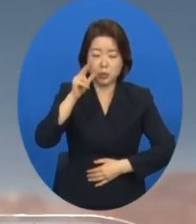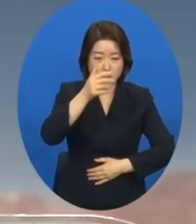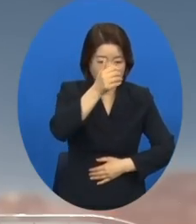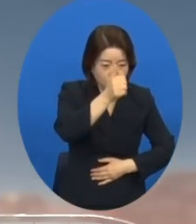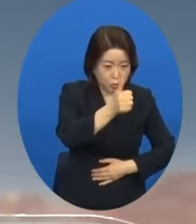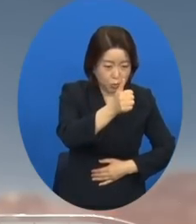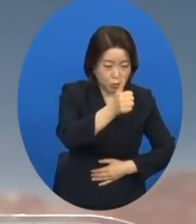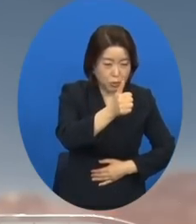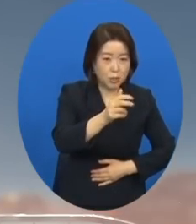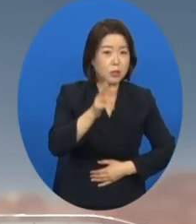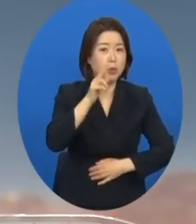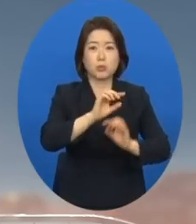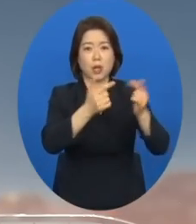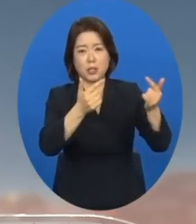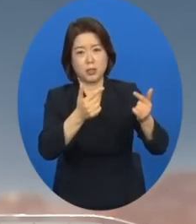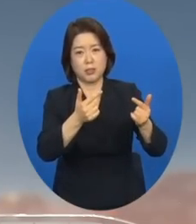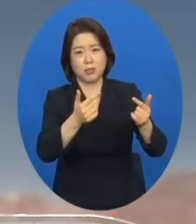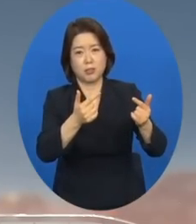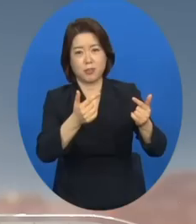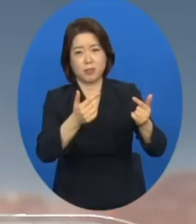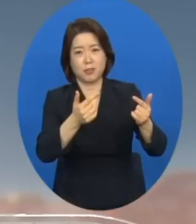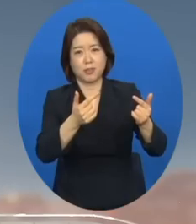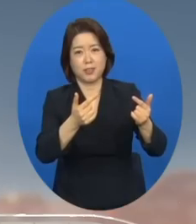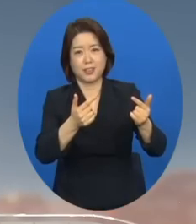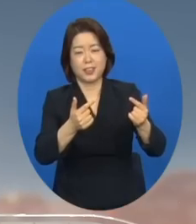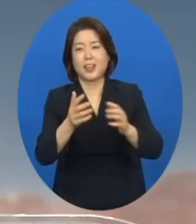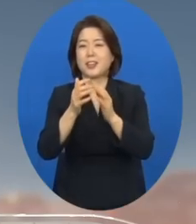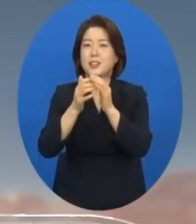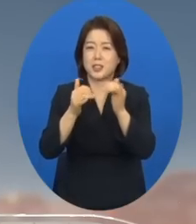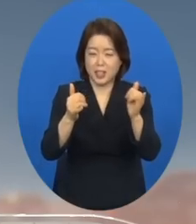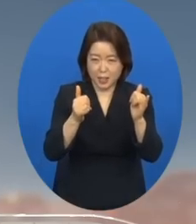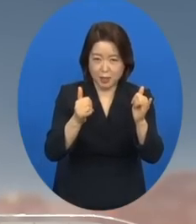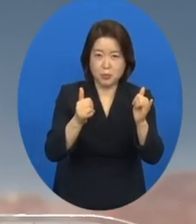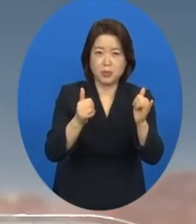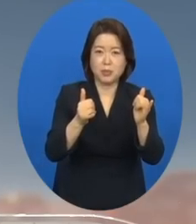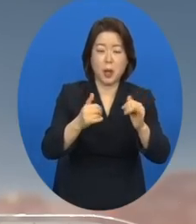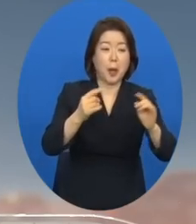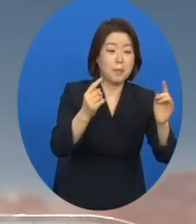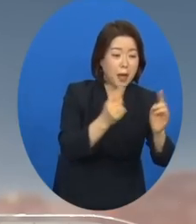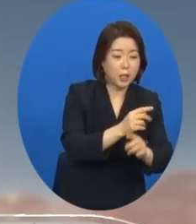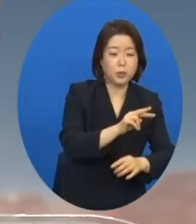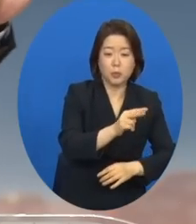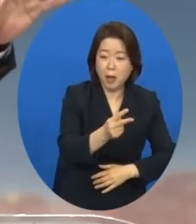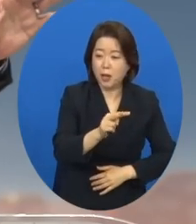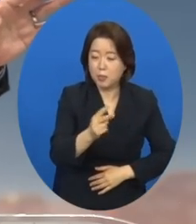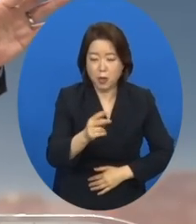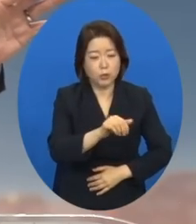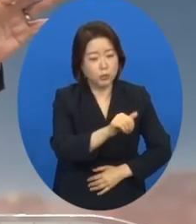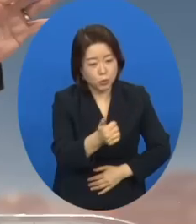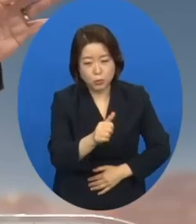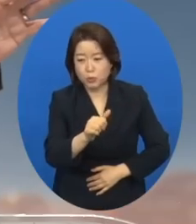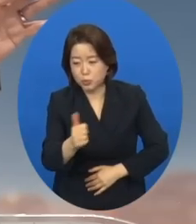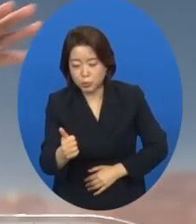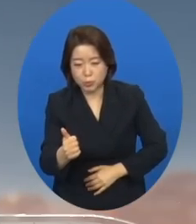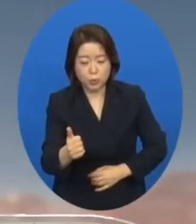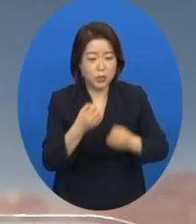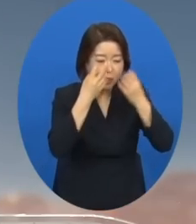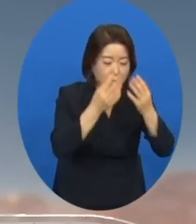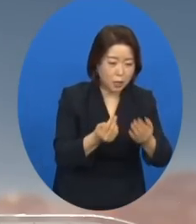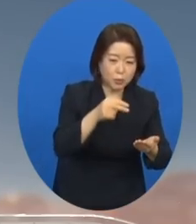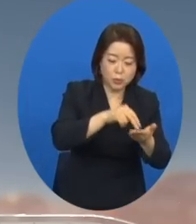여호수아가 아닙니다 사람은 바뀌고 사람은 죽고 떠납니다